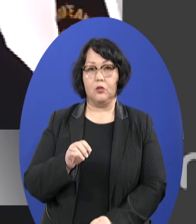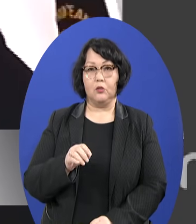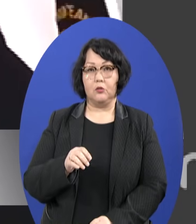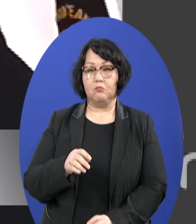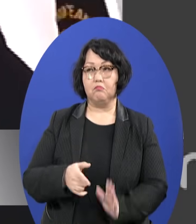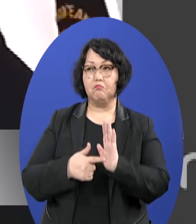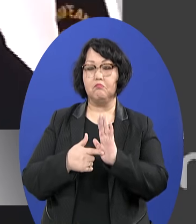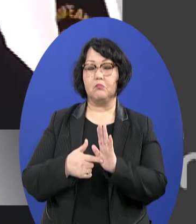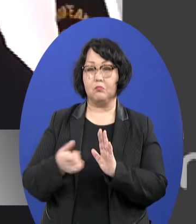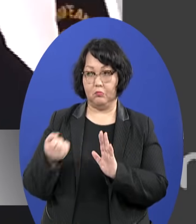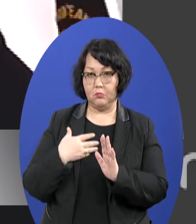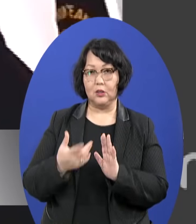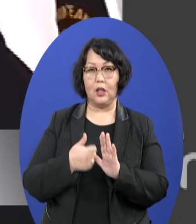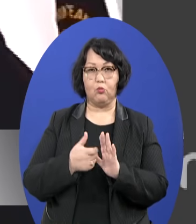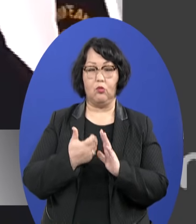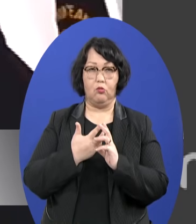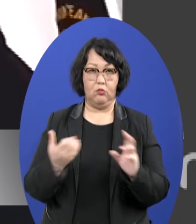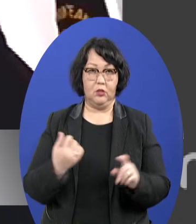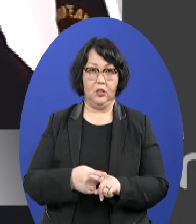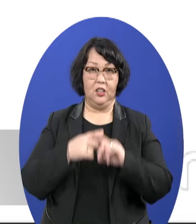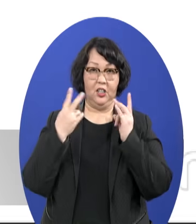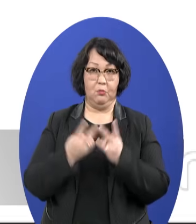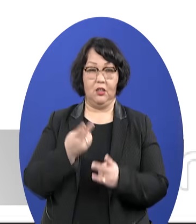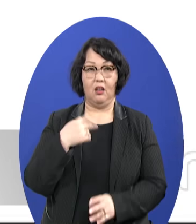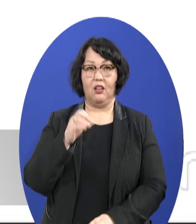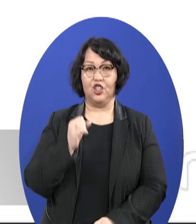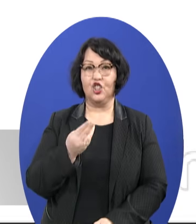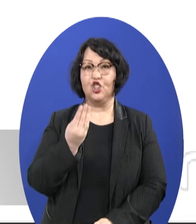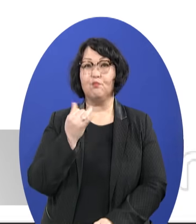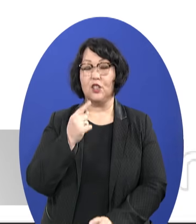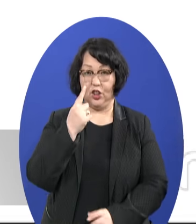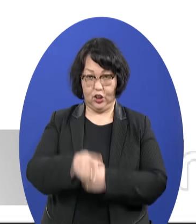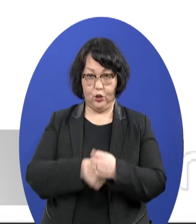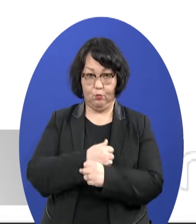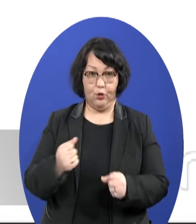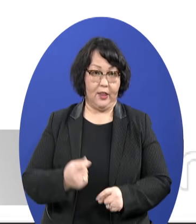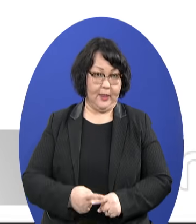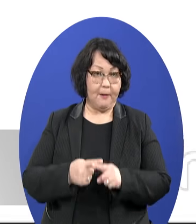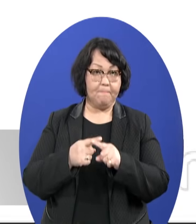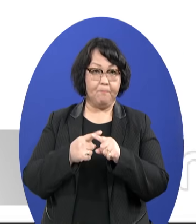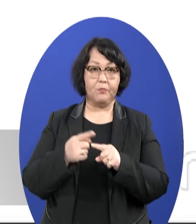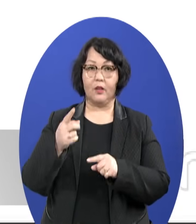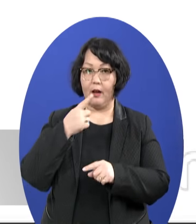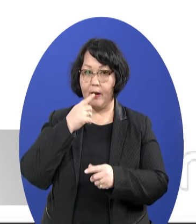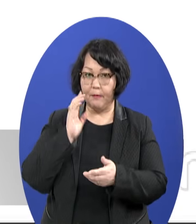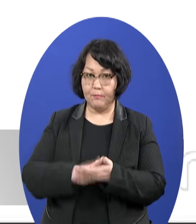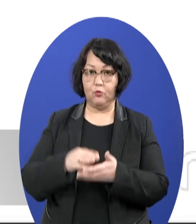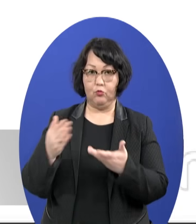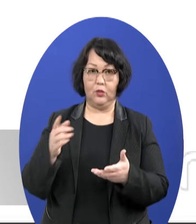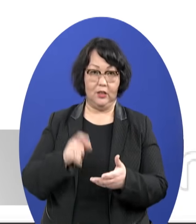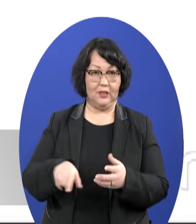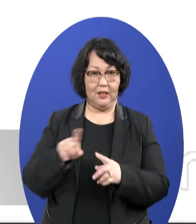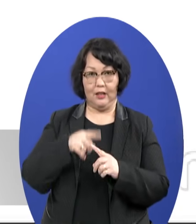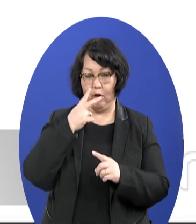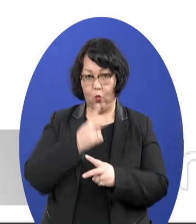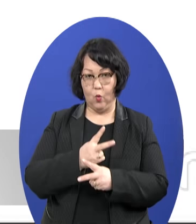татварыг нэмсэн. За нийгмийн даатгал болохоо шимтгэлийг жил бүр өснө нэмэгдүүлэх үүрэг хүлээсэн. Тэгэхээр энийг эргэж харж хуулийг яаралтай